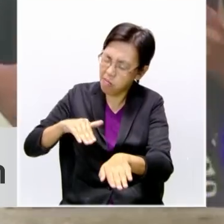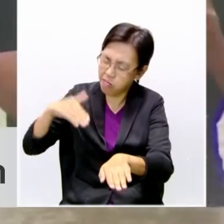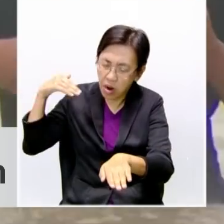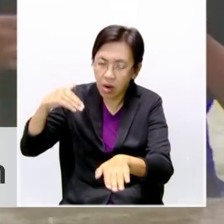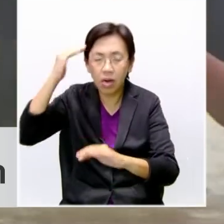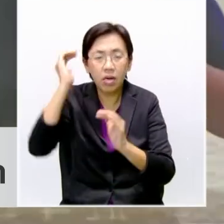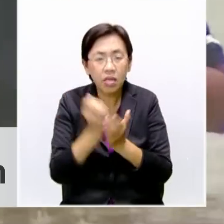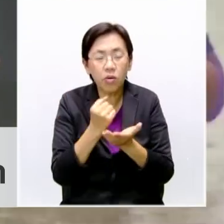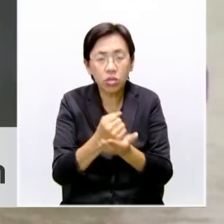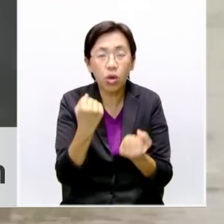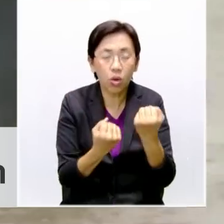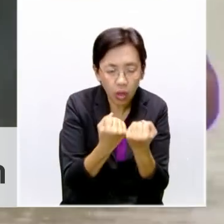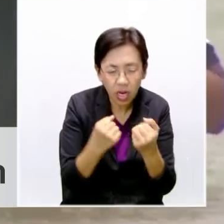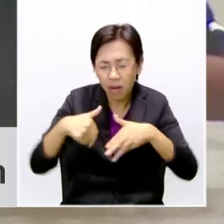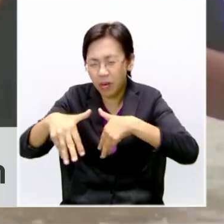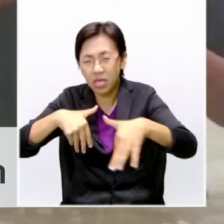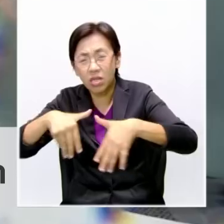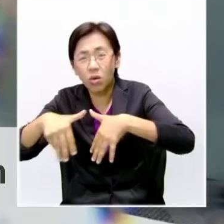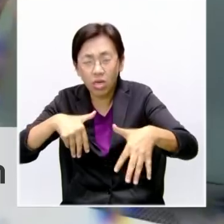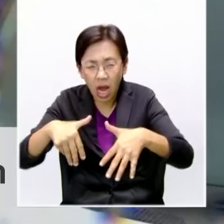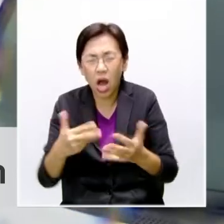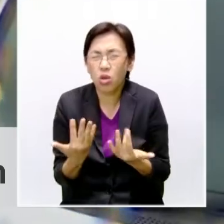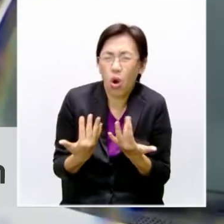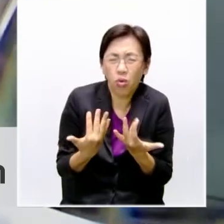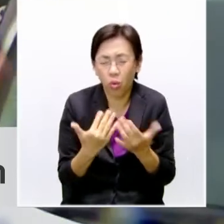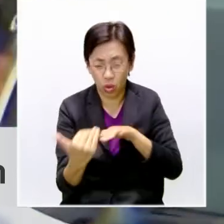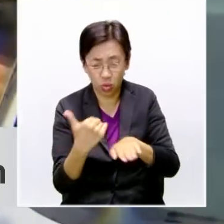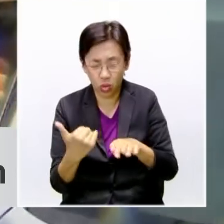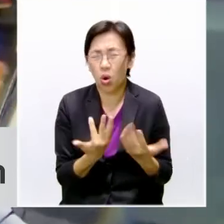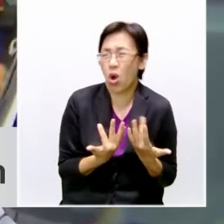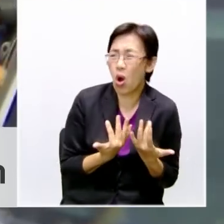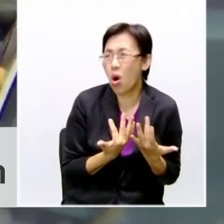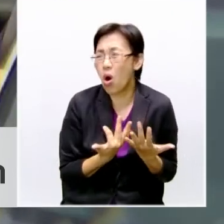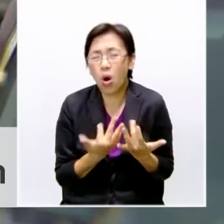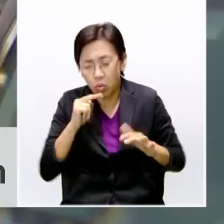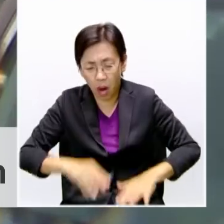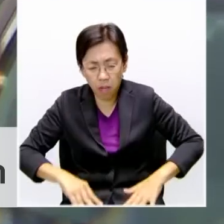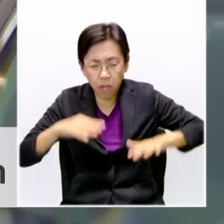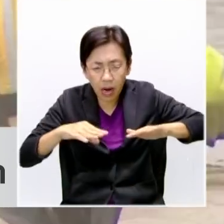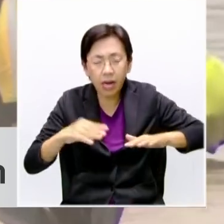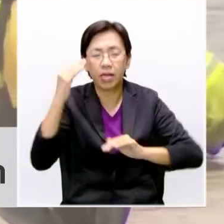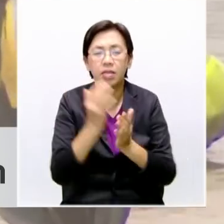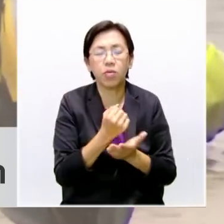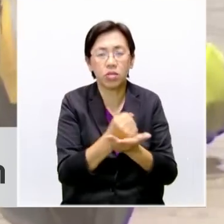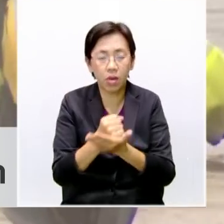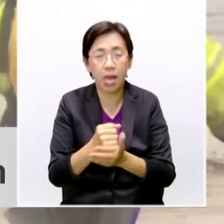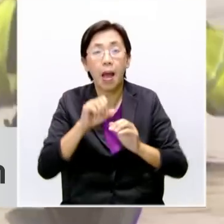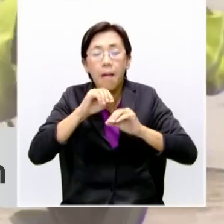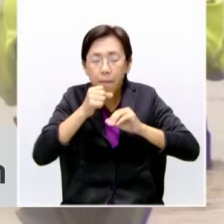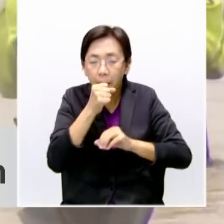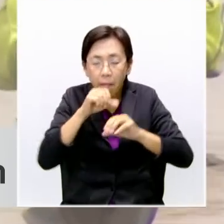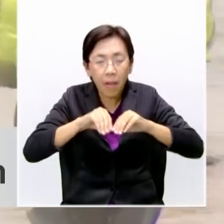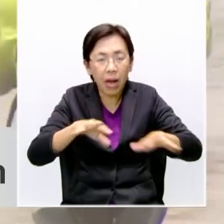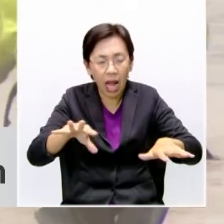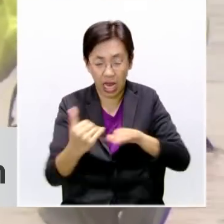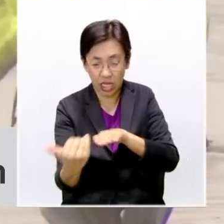จเข้าช่วยเหลือทั้งรถและประชาชนที่ตกค้างอยู่บนถนนทั่วเมืองมีการประกาศเตือนประชาชนให้อยู่ห่